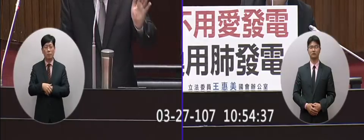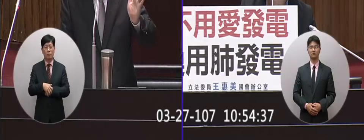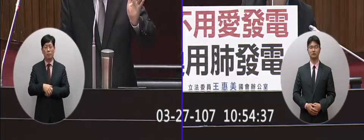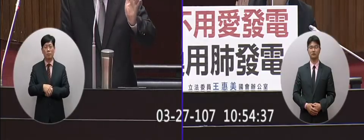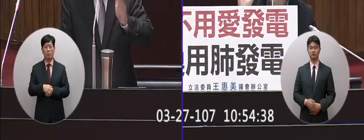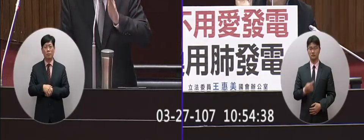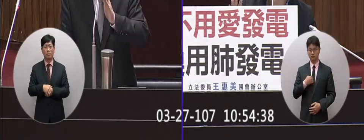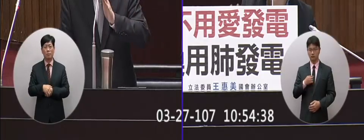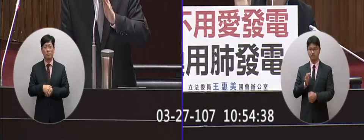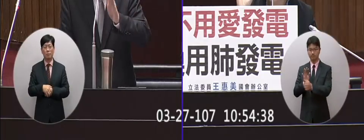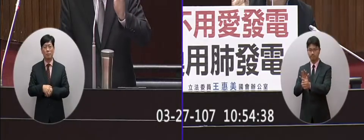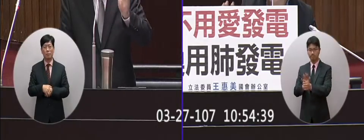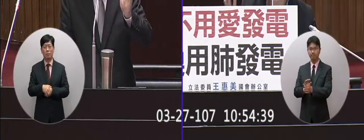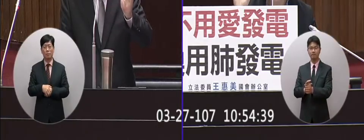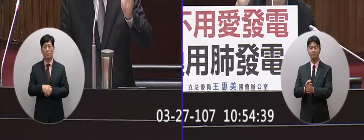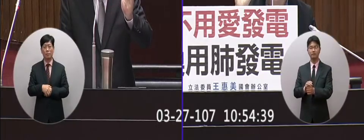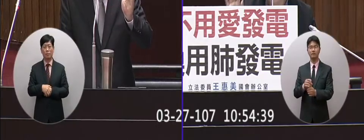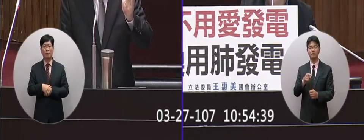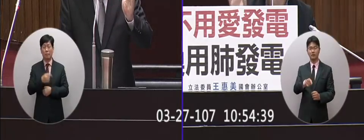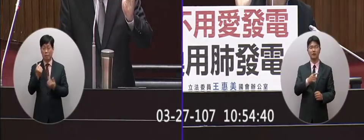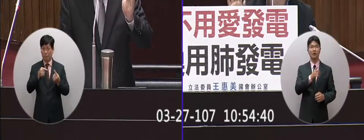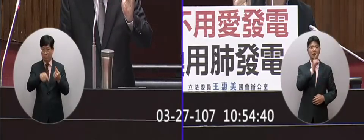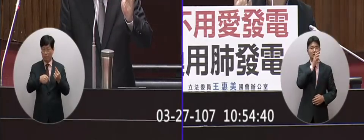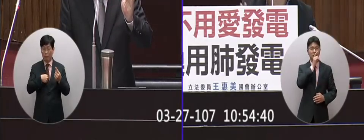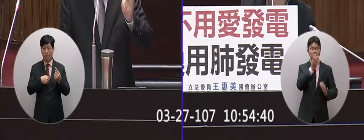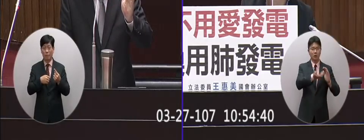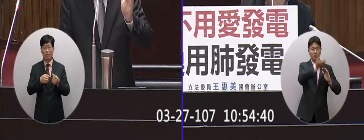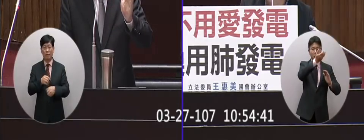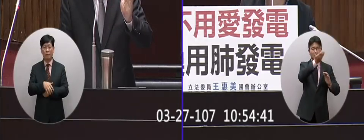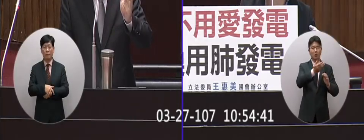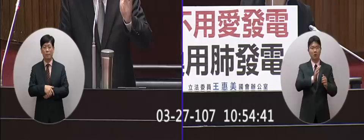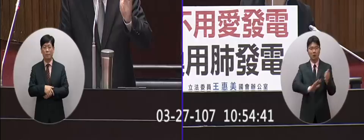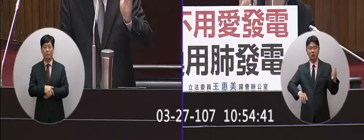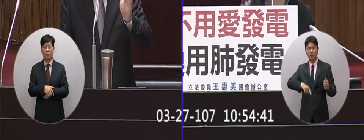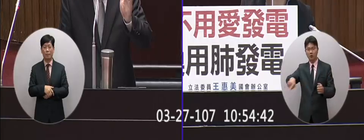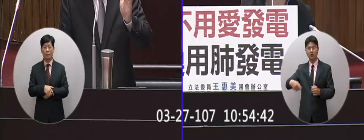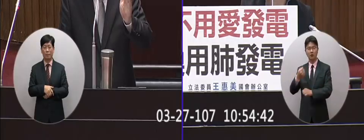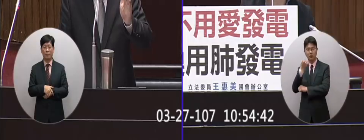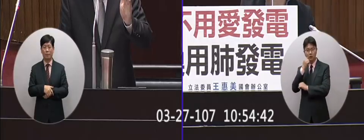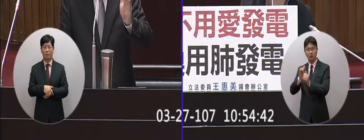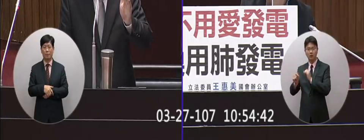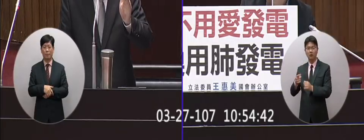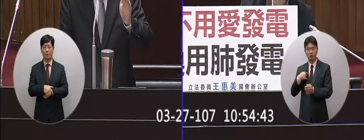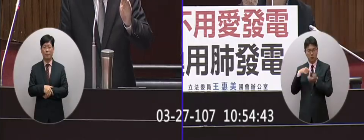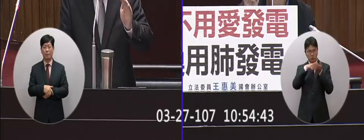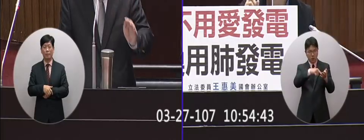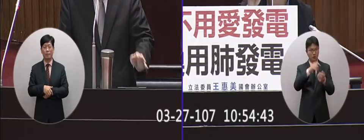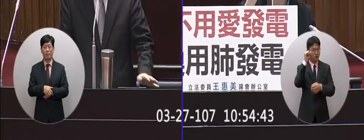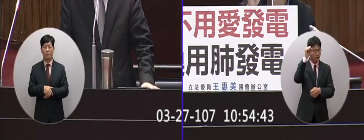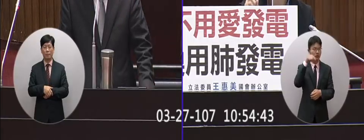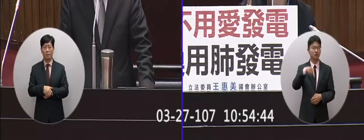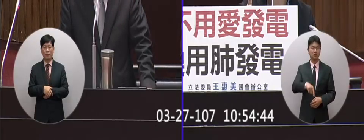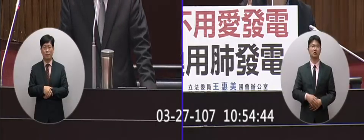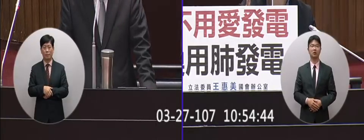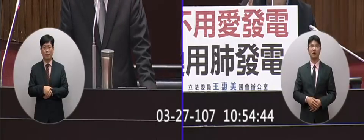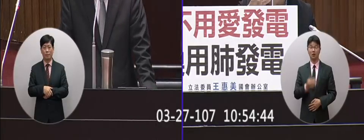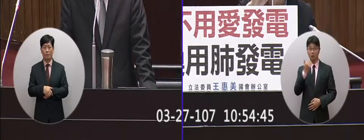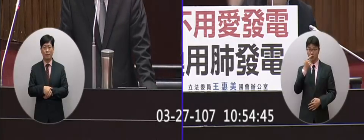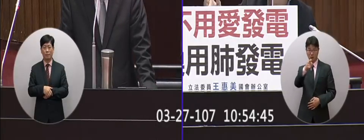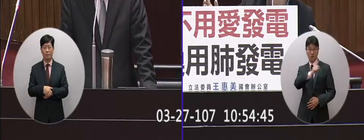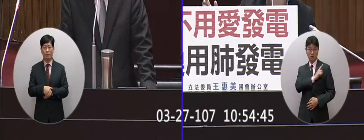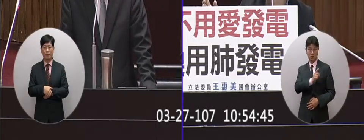个 我为我们这些受中火影响的人请命哦，说真的，这个很严重哦。 如果 当你的亲